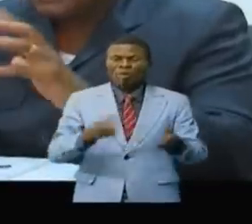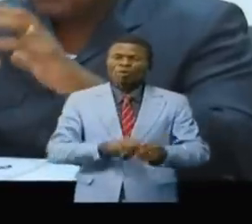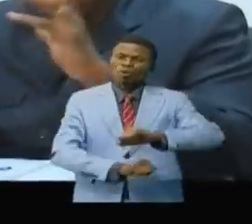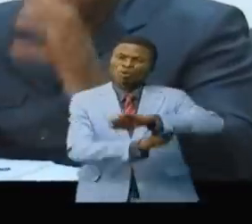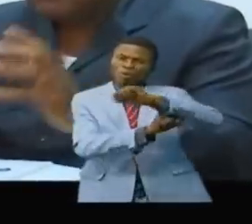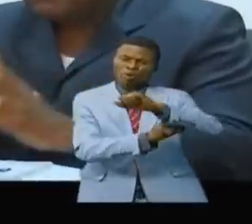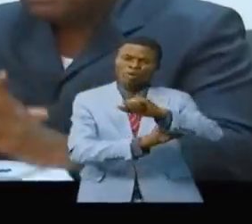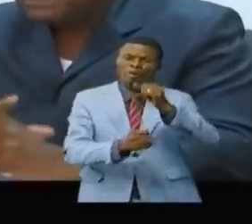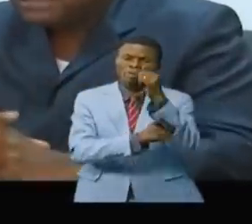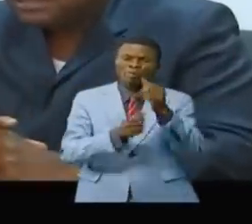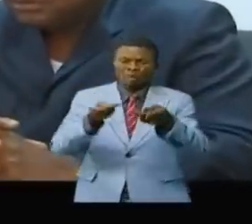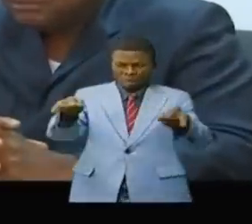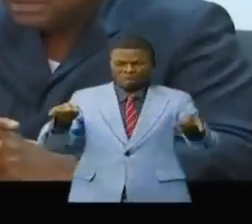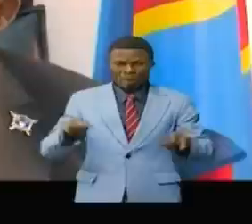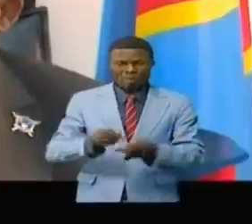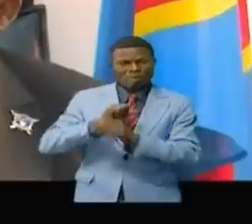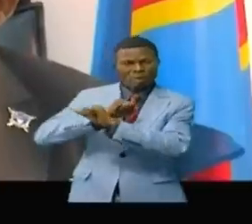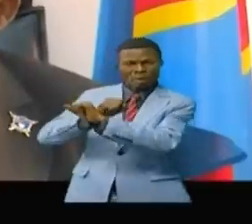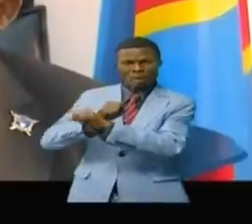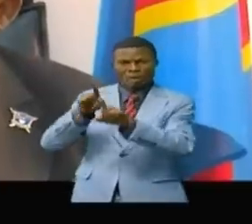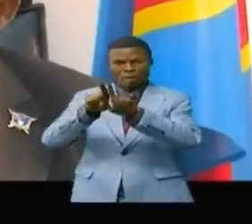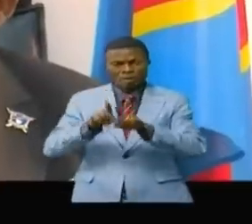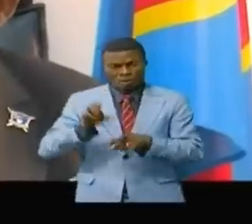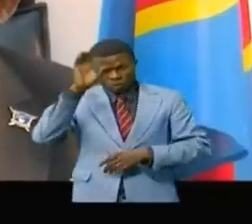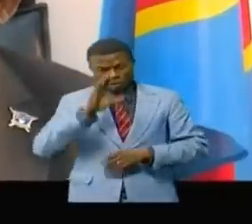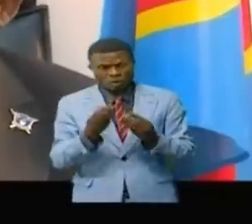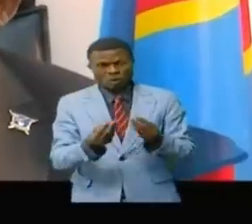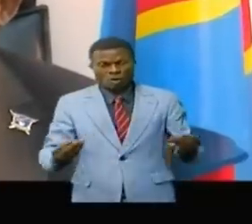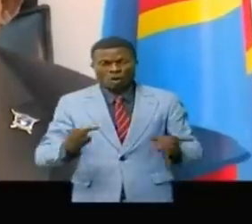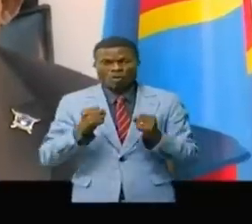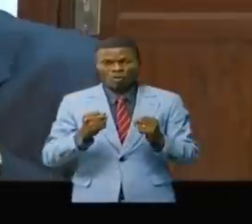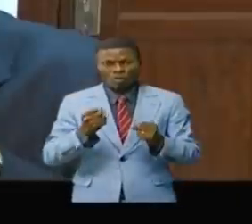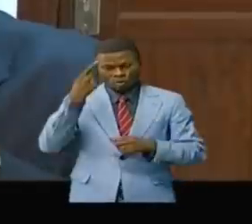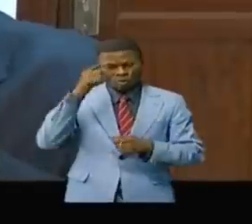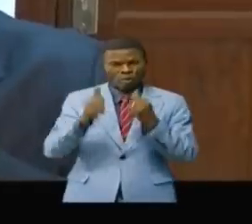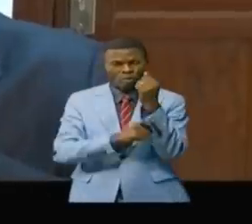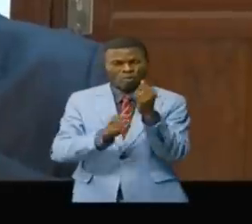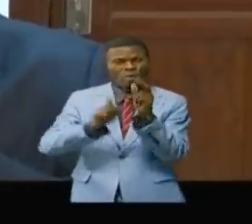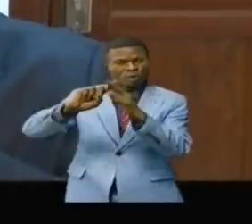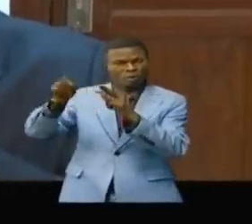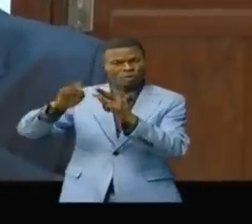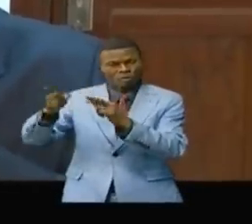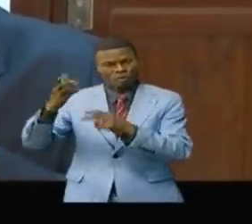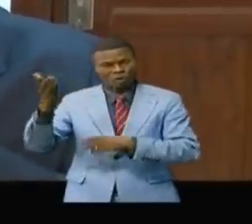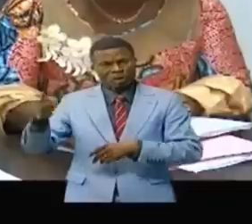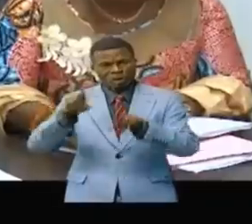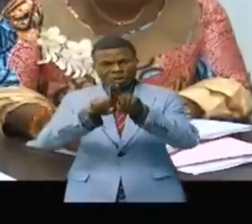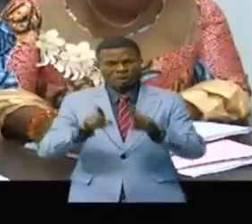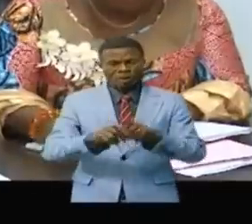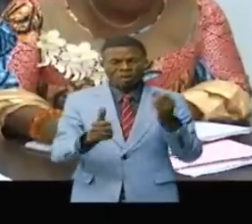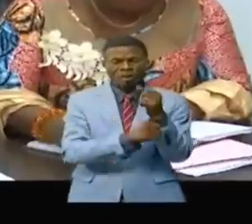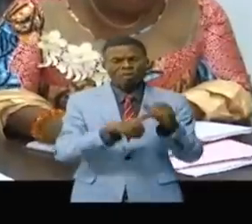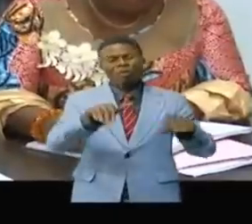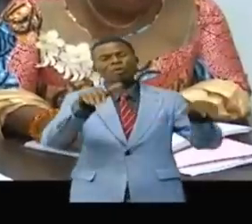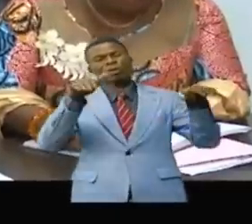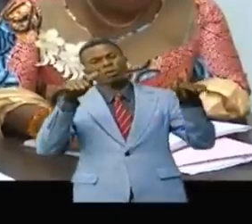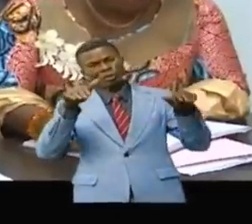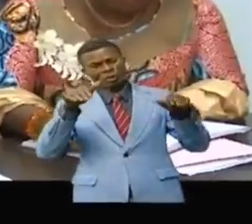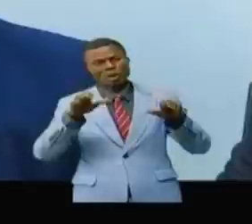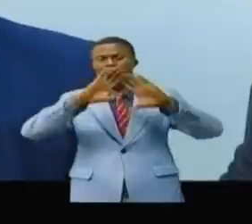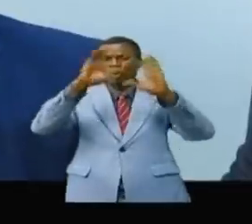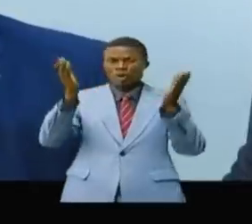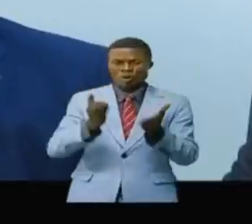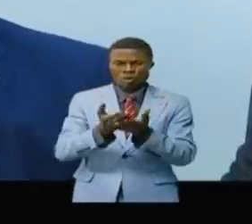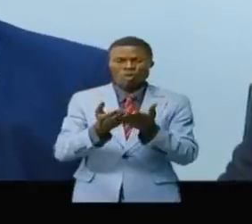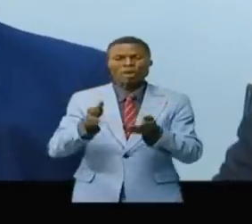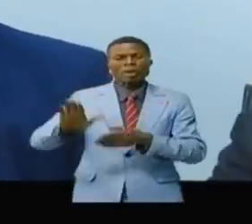à l'amélioration de l'environnement de protection, à la recherche des solutions durables pour les personnes déplacées de force et les réfugiés, ainsi que les communautés